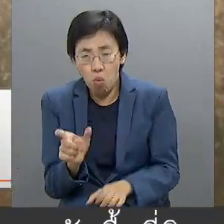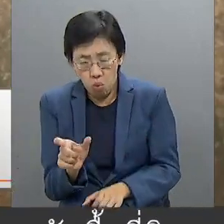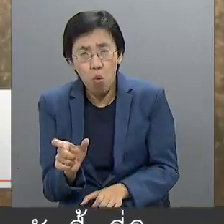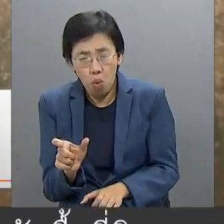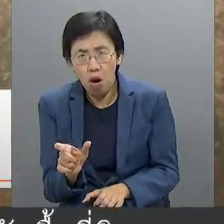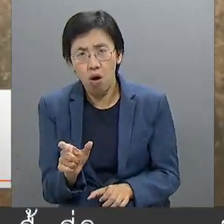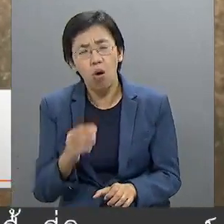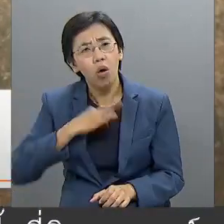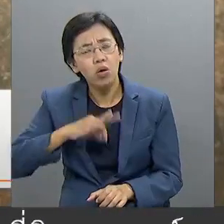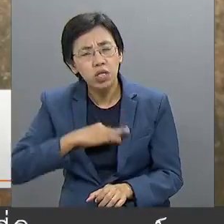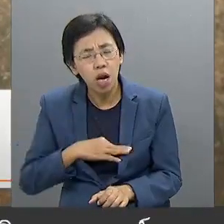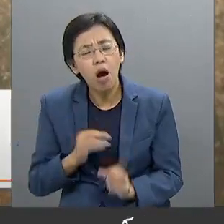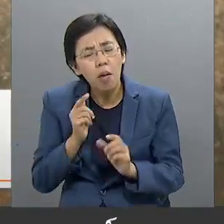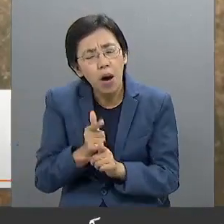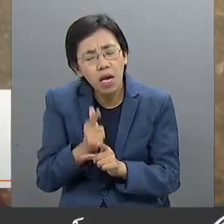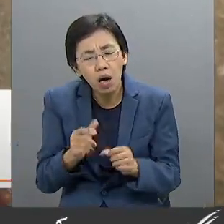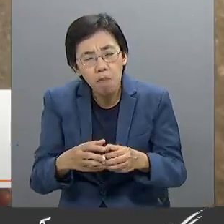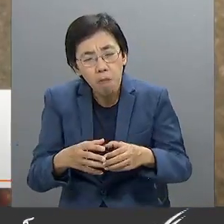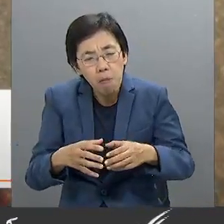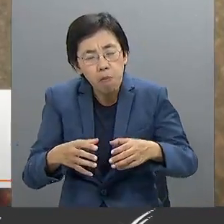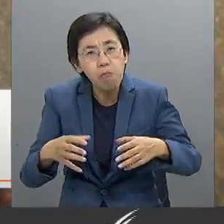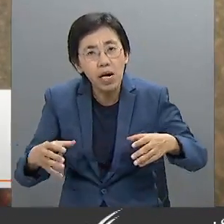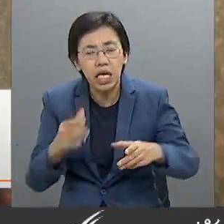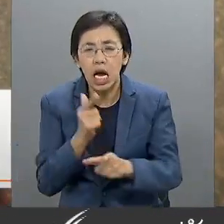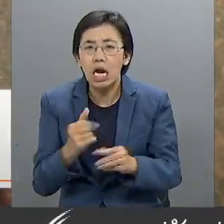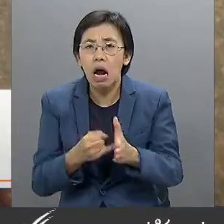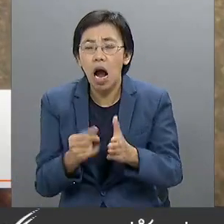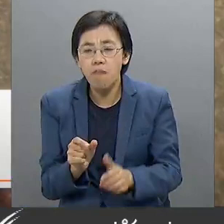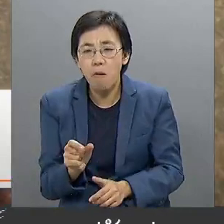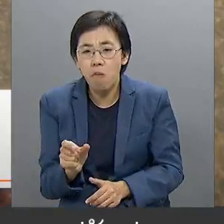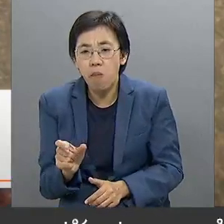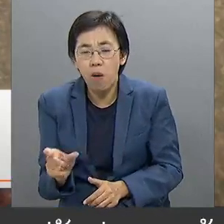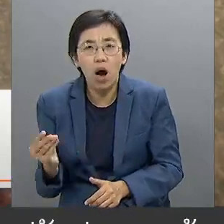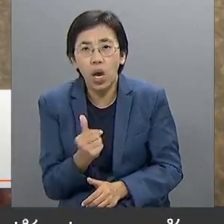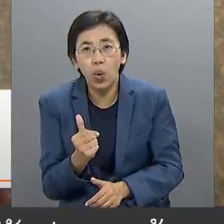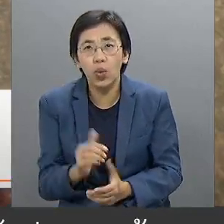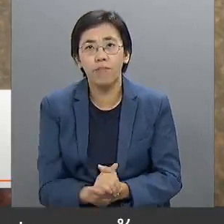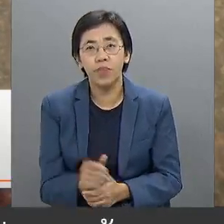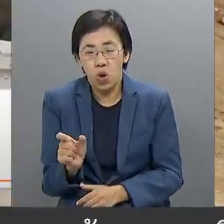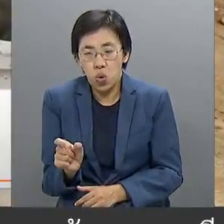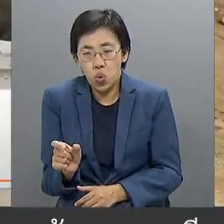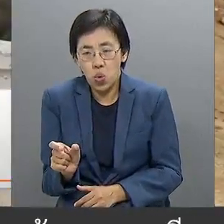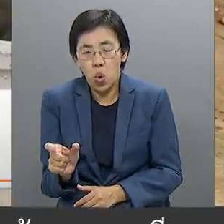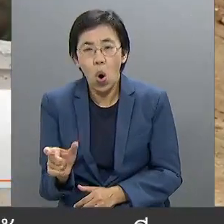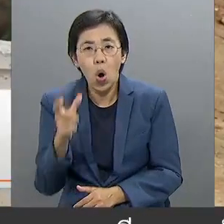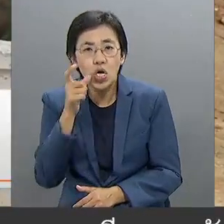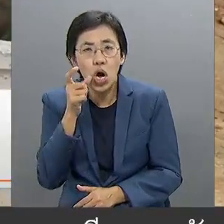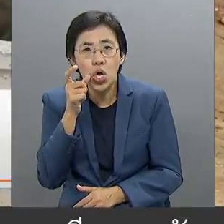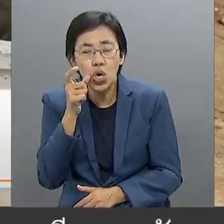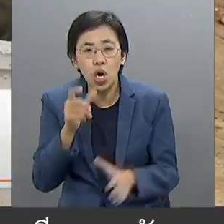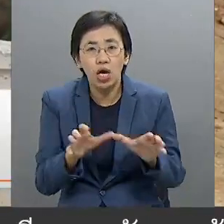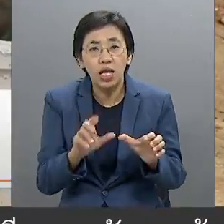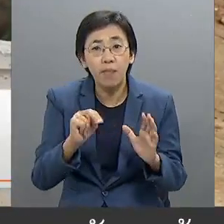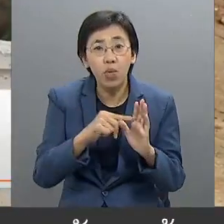พาะเลี้ยงมากที่สุดเนื่องจากว่าเลี้ยงง่ายแล้วก็โตเร็วค่ะมีลำตัวที่ขนาดค่อนข้างใหญ่มากกว่าปูนาที่อยู่ในพื้นที่นะ